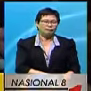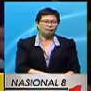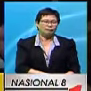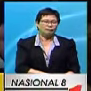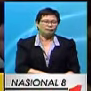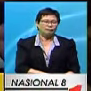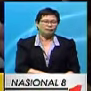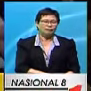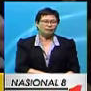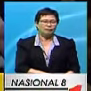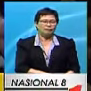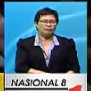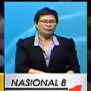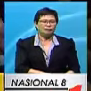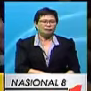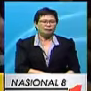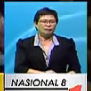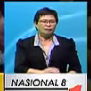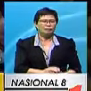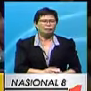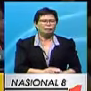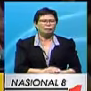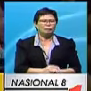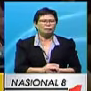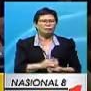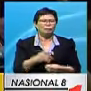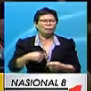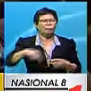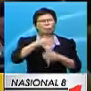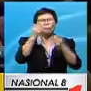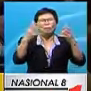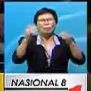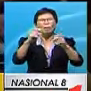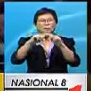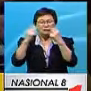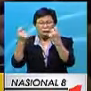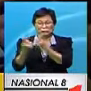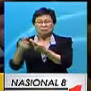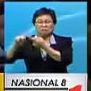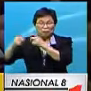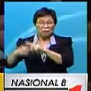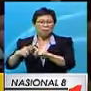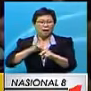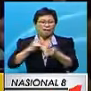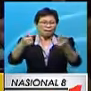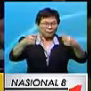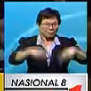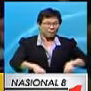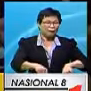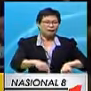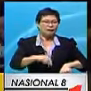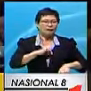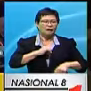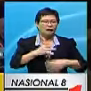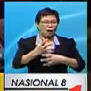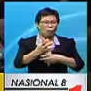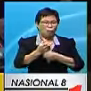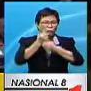statement. A lot of my teammates right now are in the UFC and in the big leagues, but I'm here in ONE FC. So I wanted to